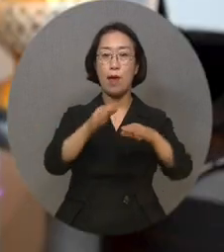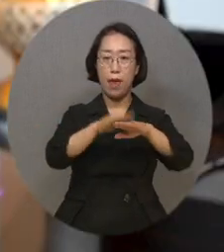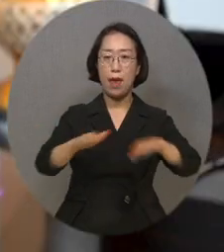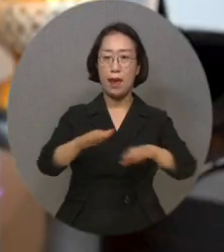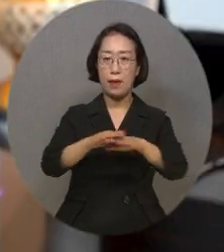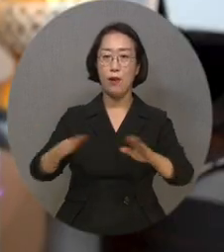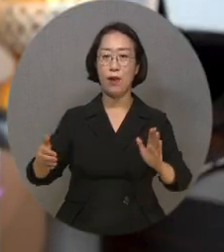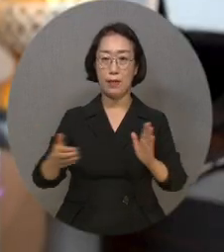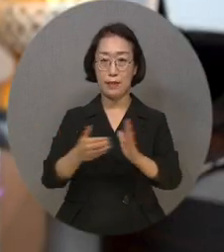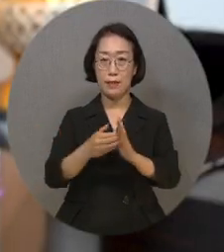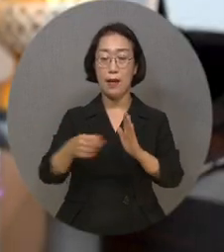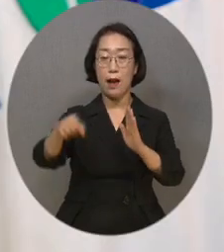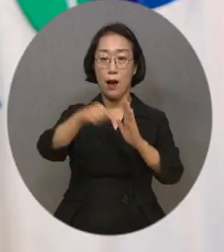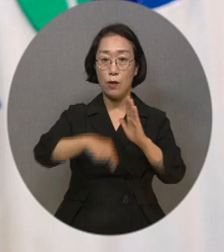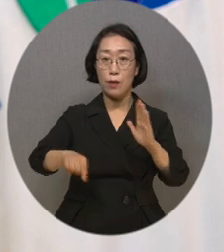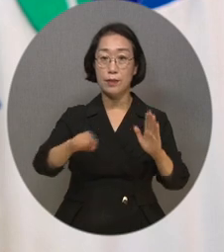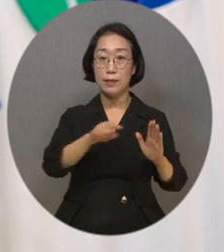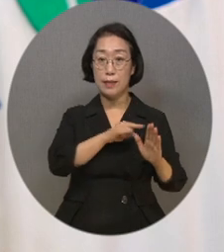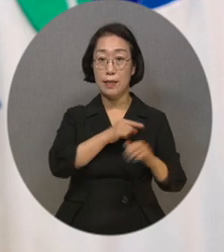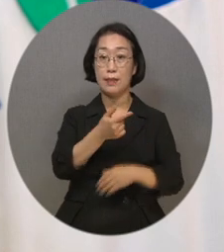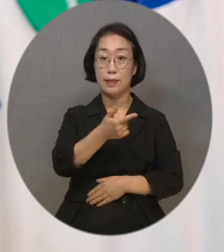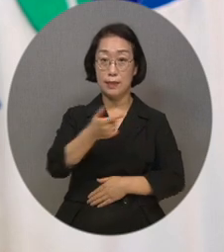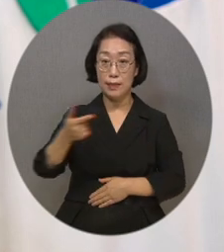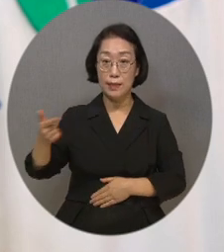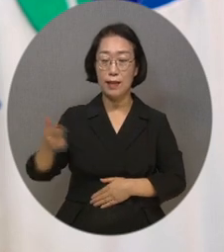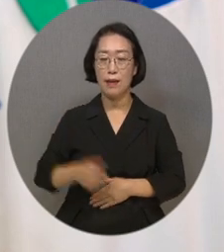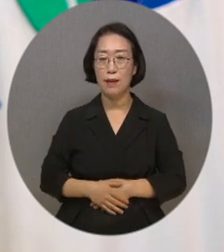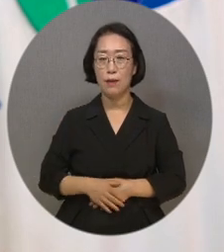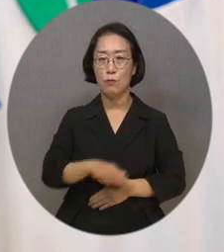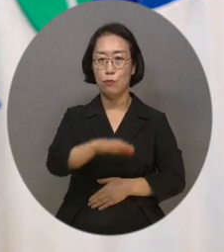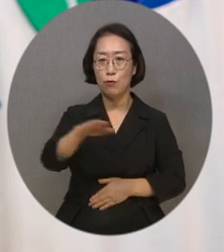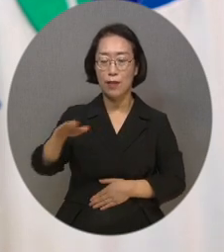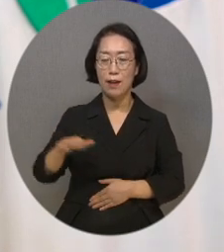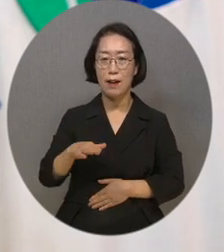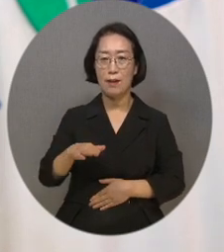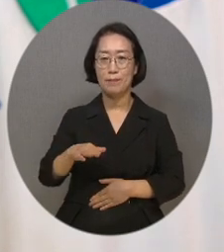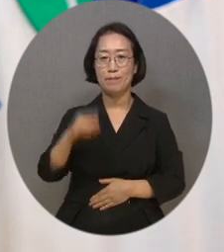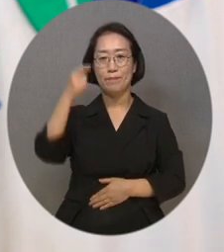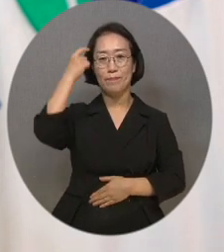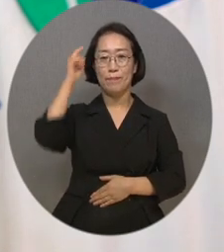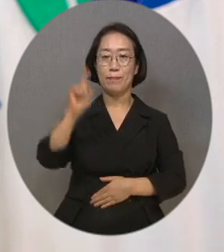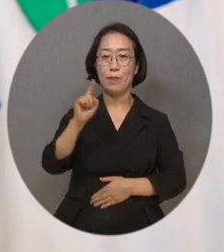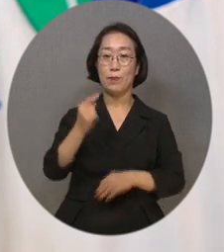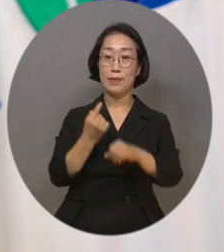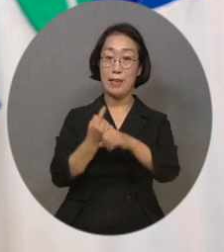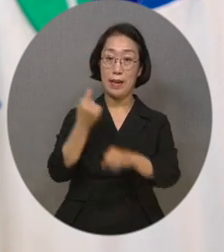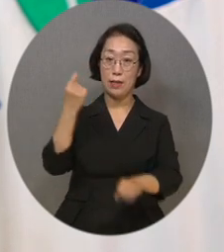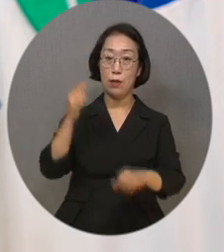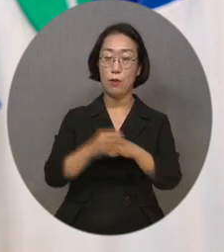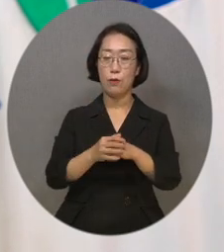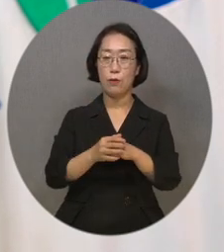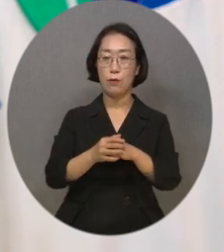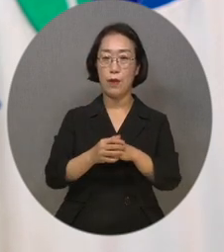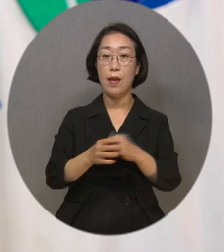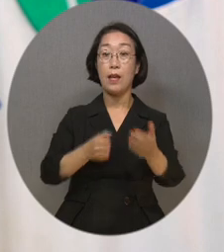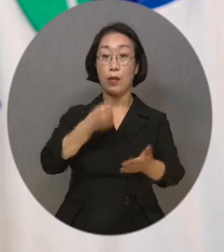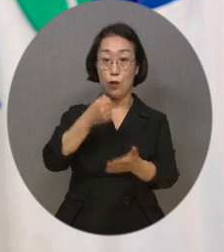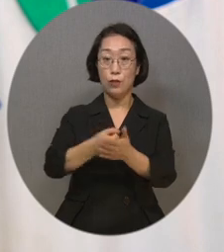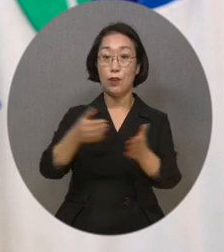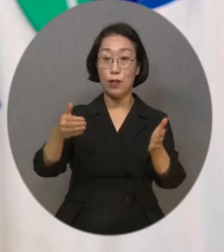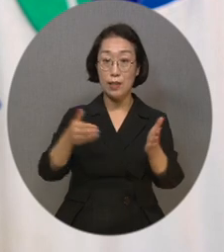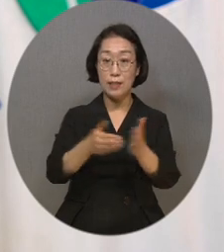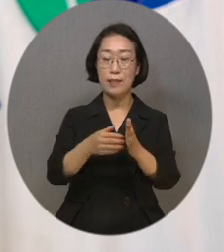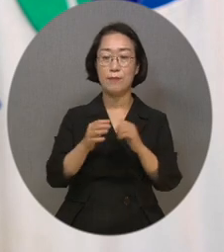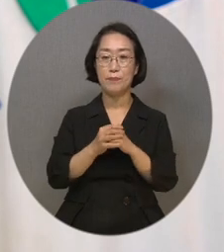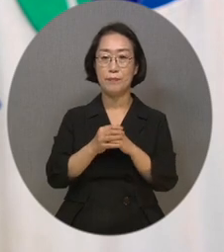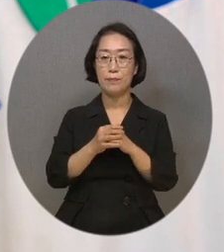했습니다. 근데 그 중에서도 가장 크게 저희가 좀 꼽고 있는 게 작년 연말에 이제 결정이 된 게 저희가